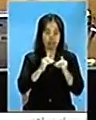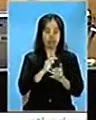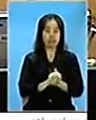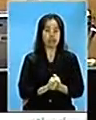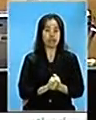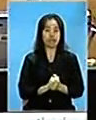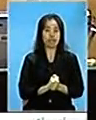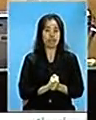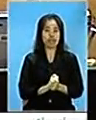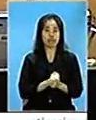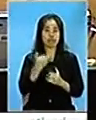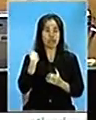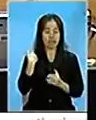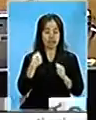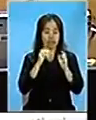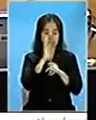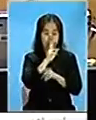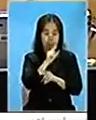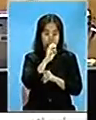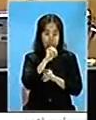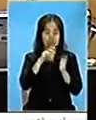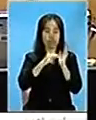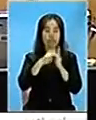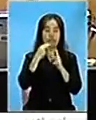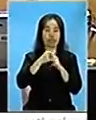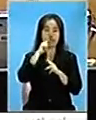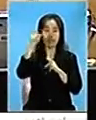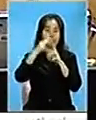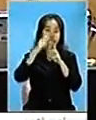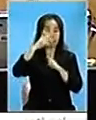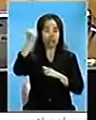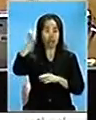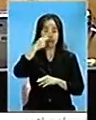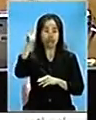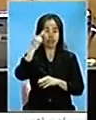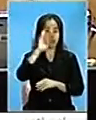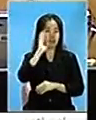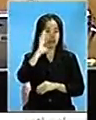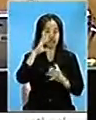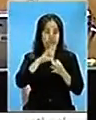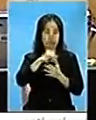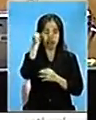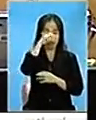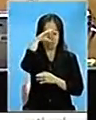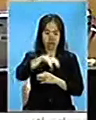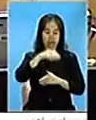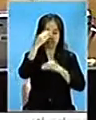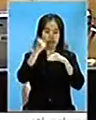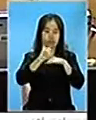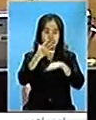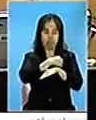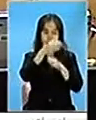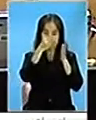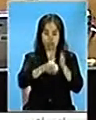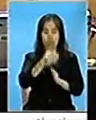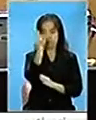าไม่ควรกล่าวถึงบุคคลภายนอกโดยไม่จำเป็นถ้าท่านเอาเนื้อหาสาระเกี่ยวกับการพัฒนาการเมืองนะครับเอาประเ